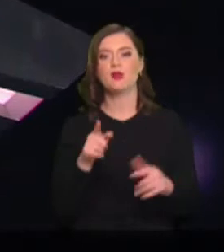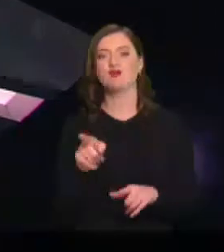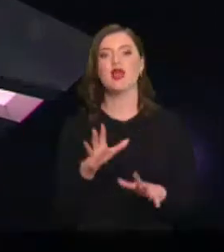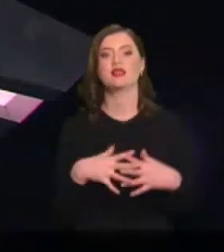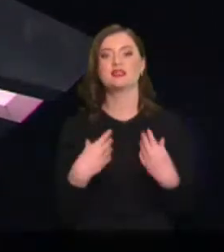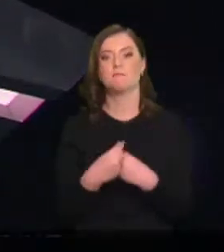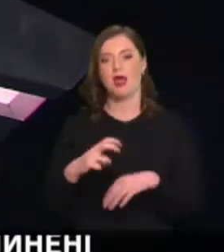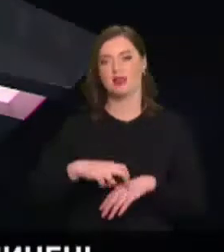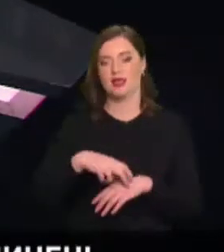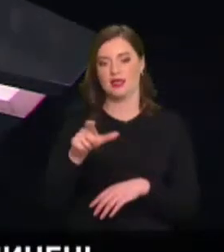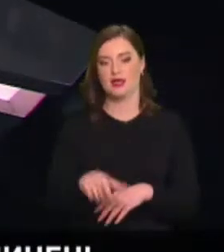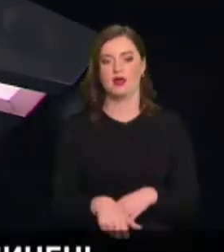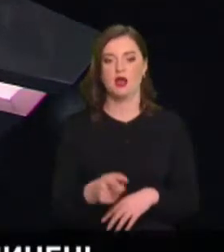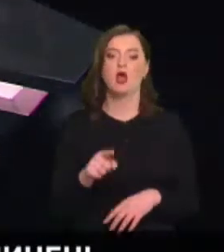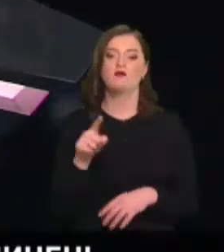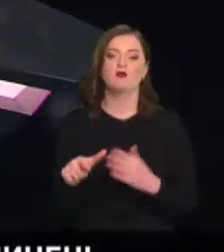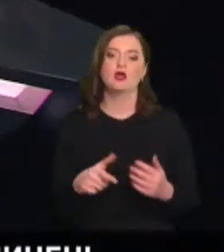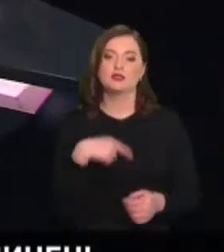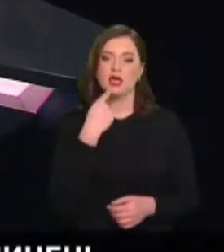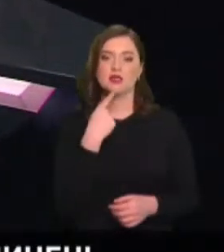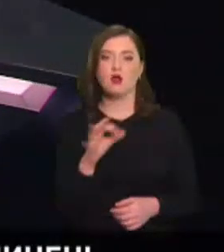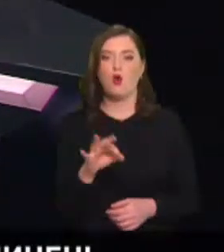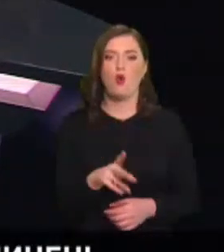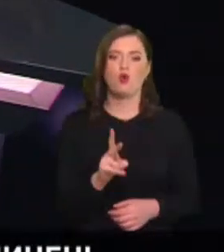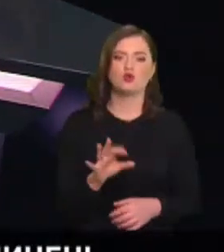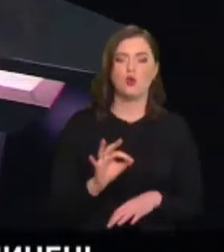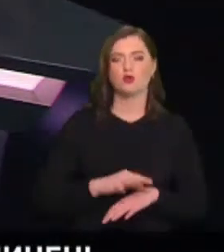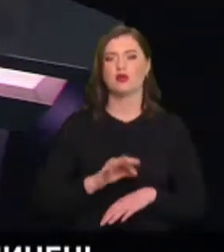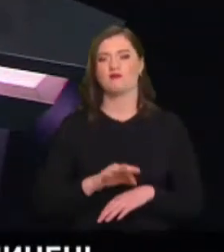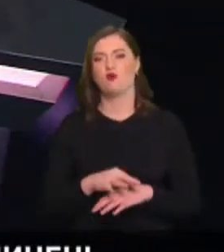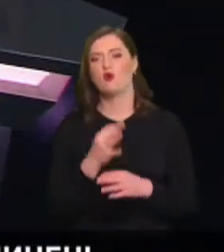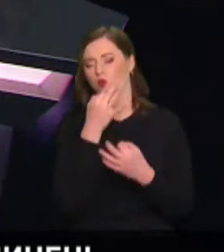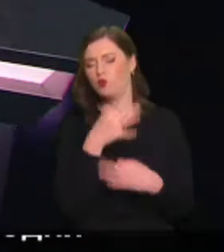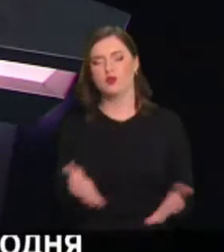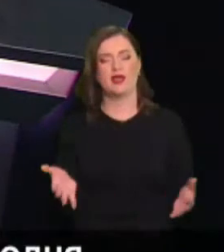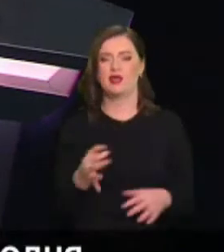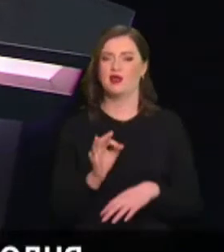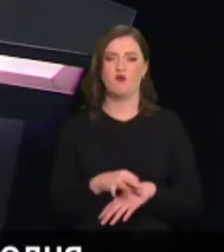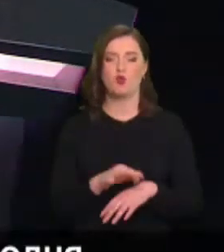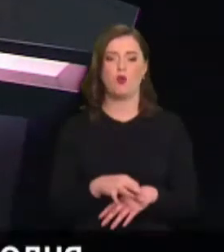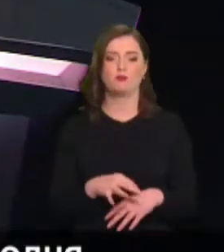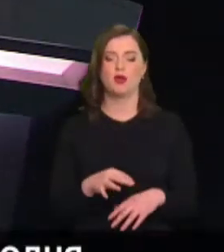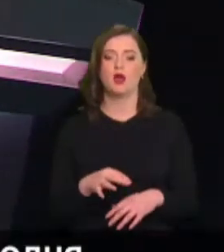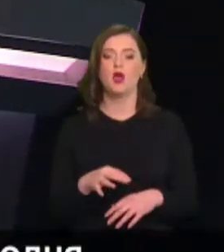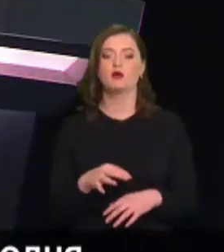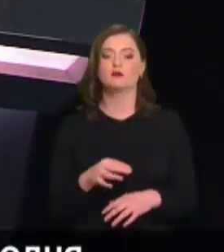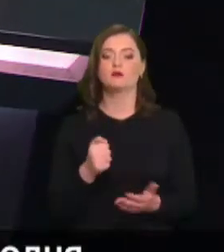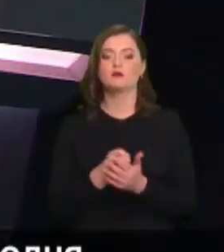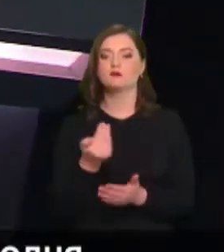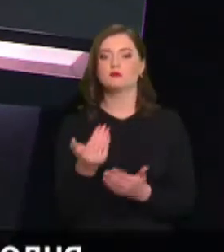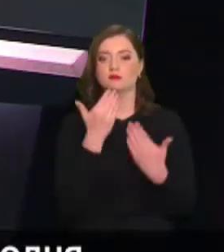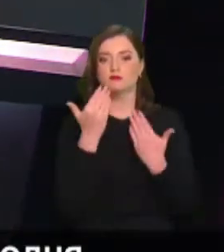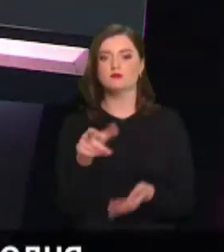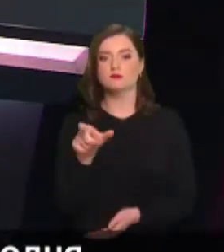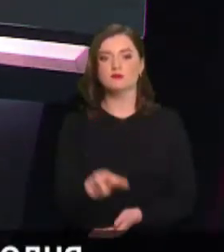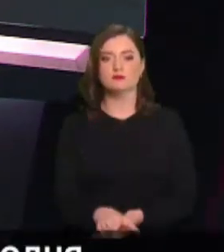От і те, про що знову ж таки ви сказали про онкологію, про, ну, про будь-які хвороби, скажімо так, до яких от до вас звертається